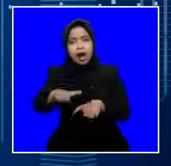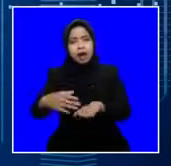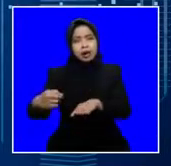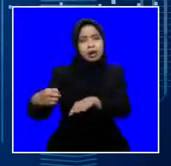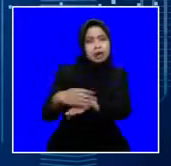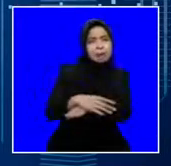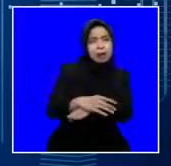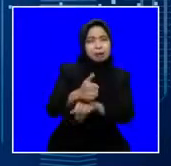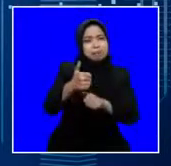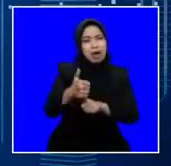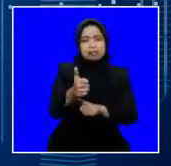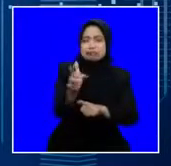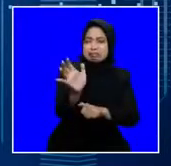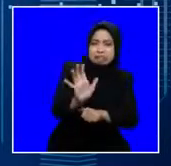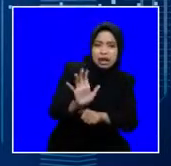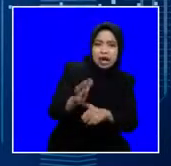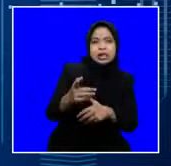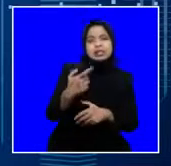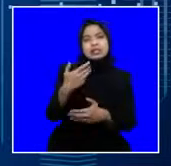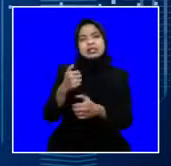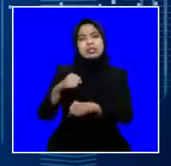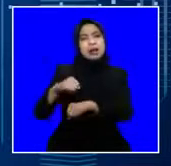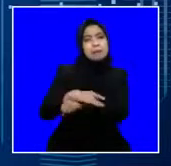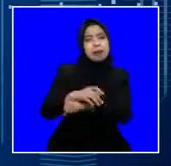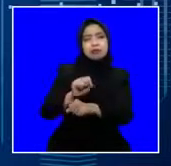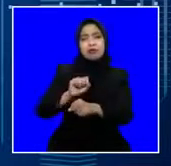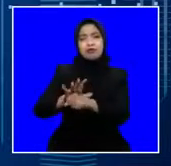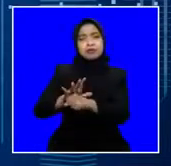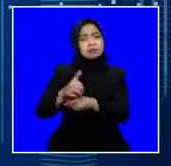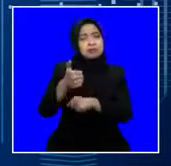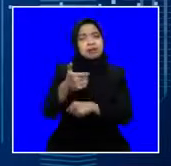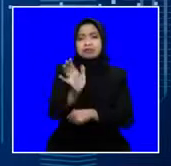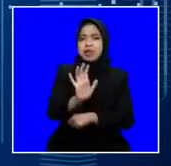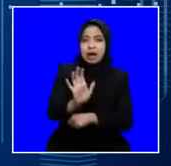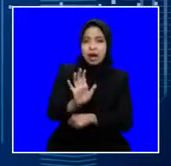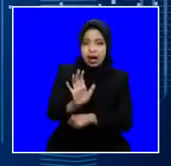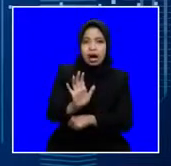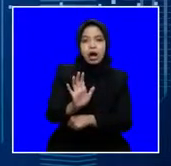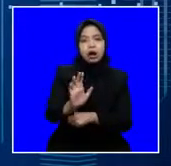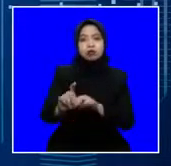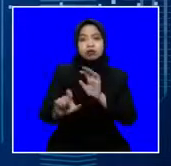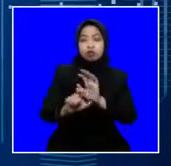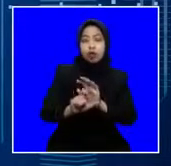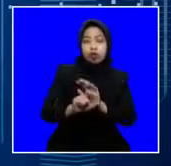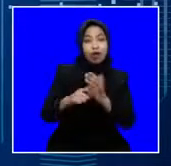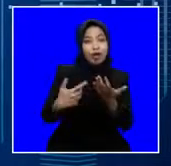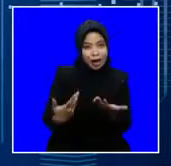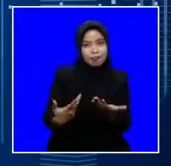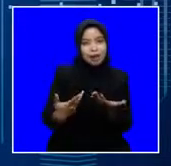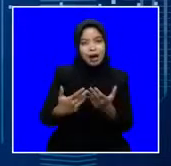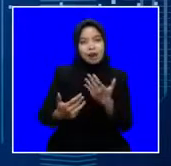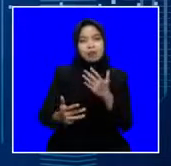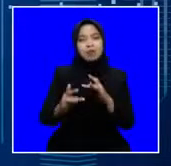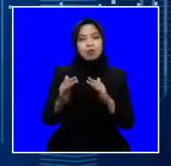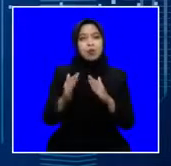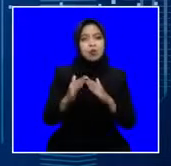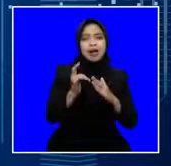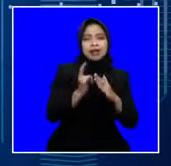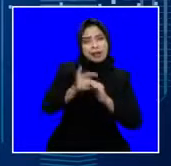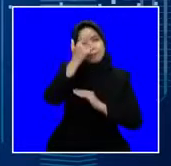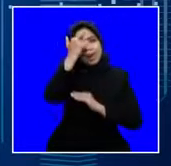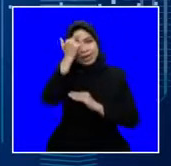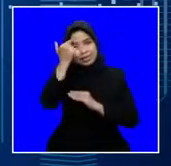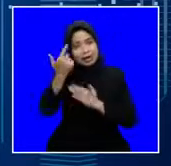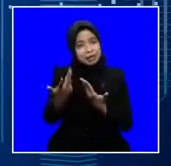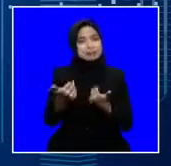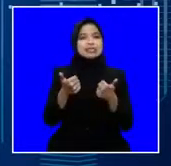dampak negatif akibat COVID-19, termasuk pada saat harus melakukan pembelajaran jarak jauh.